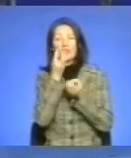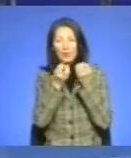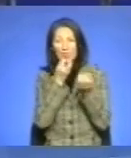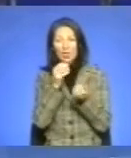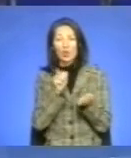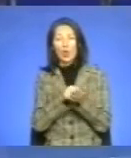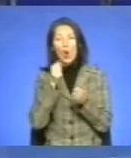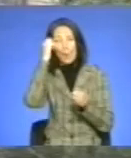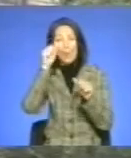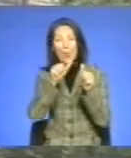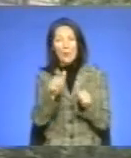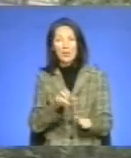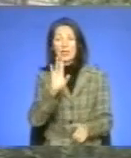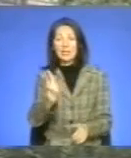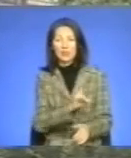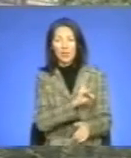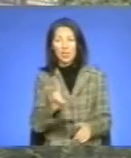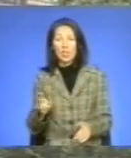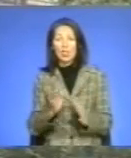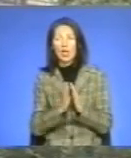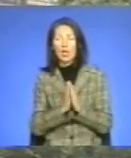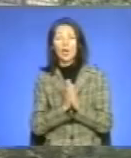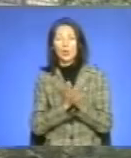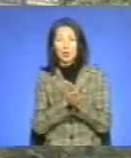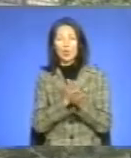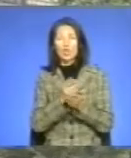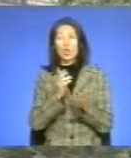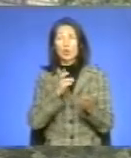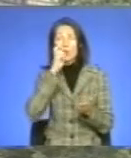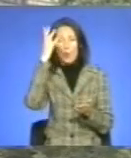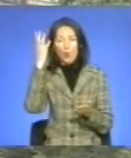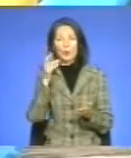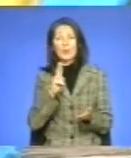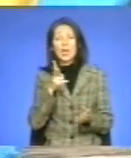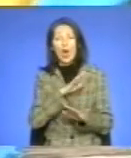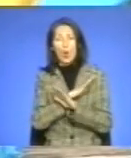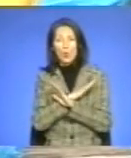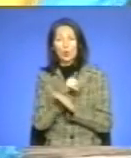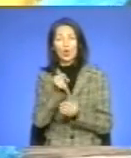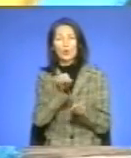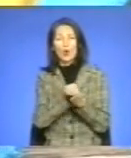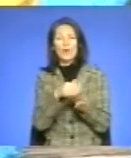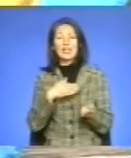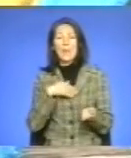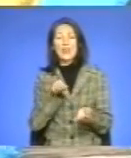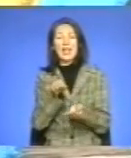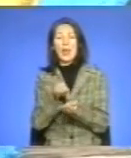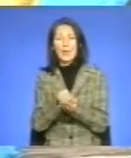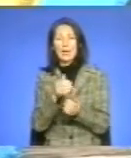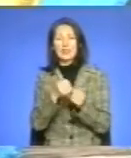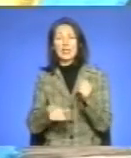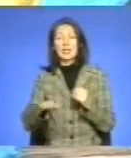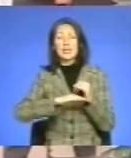відправили панахиду. Як умру, то поховайте мене на могилі серед степу широкого, на вкраїні